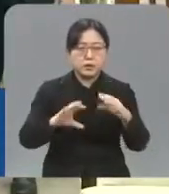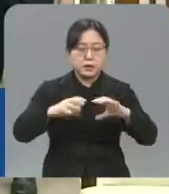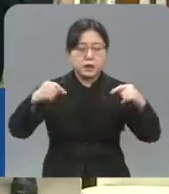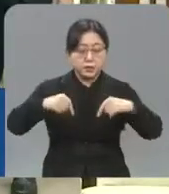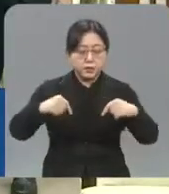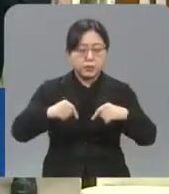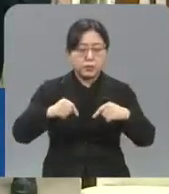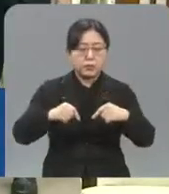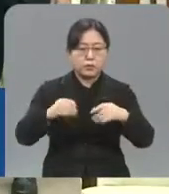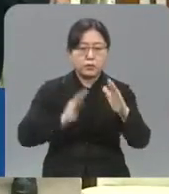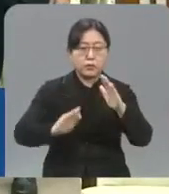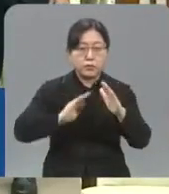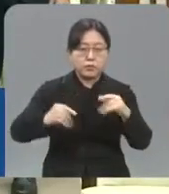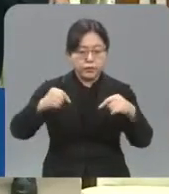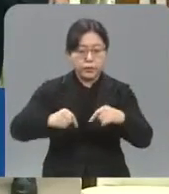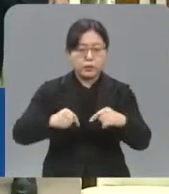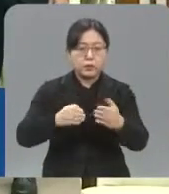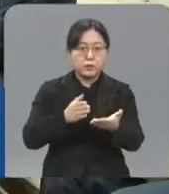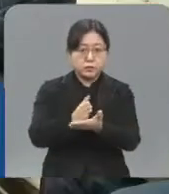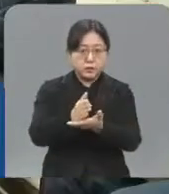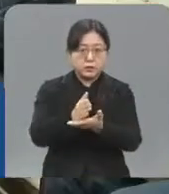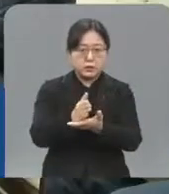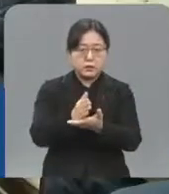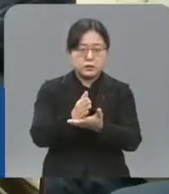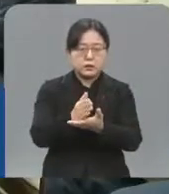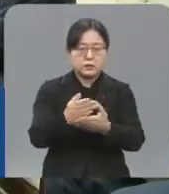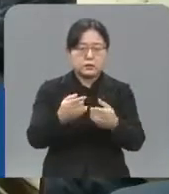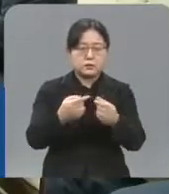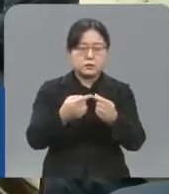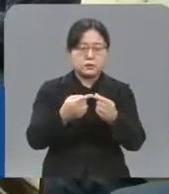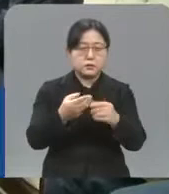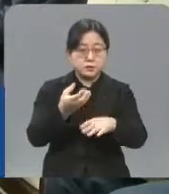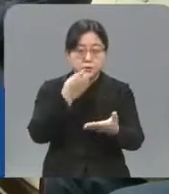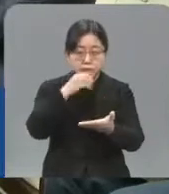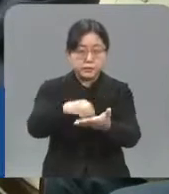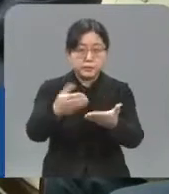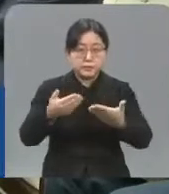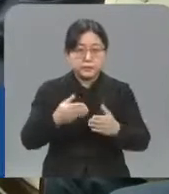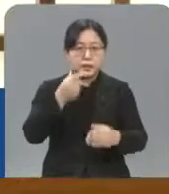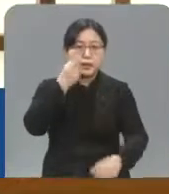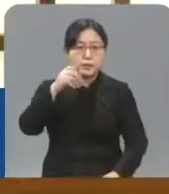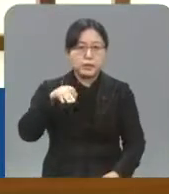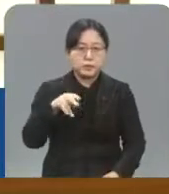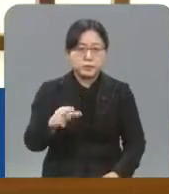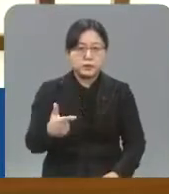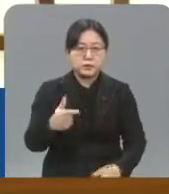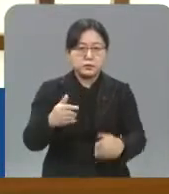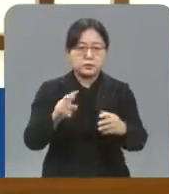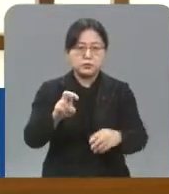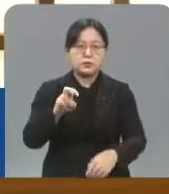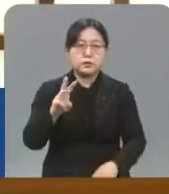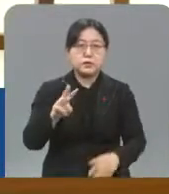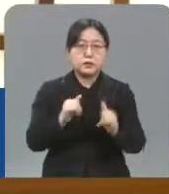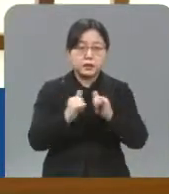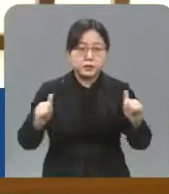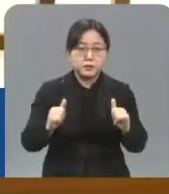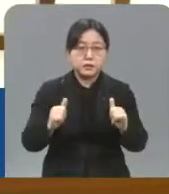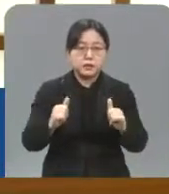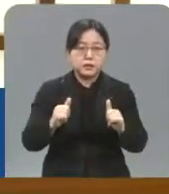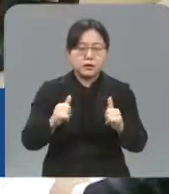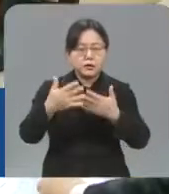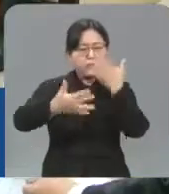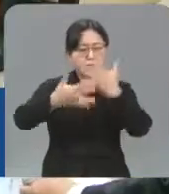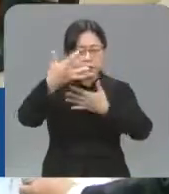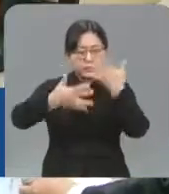주관 공공외교공모에서 창의상에 선정됐습니다. 일본 고치현 주민 23명 등이